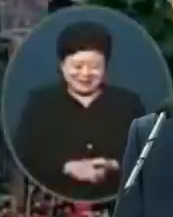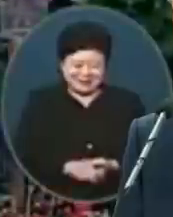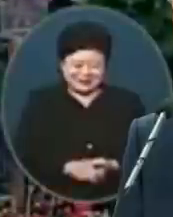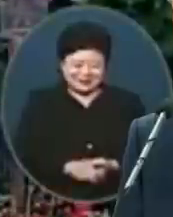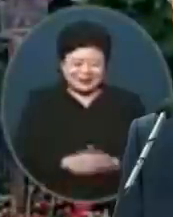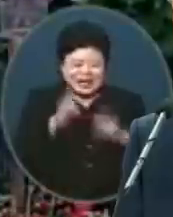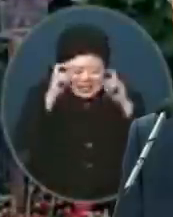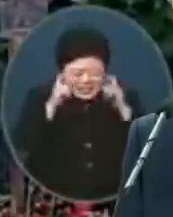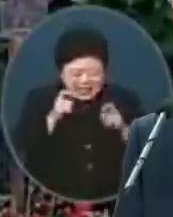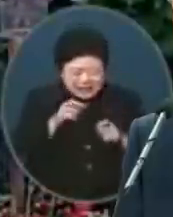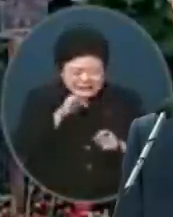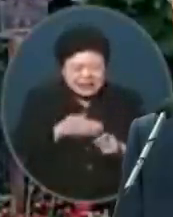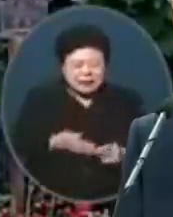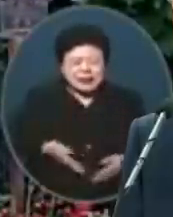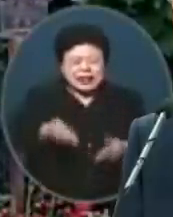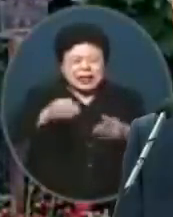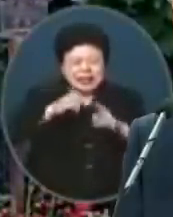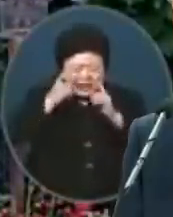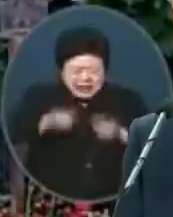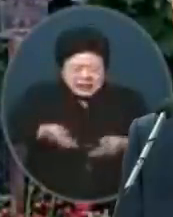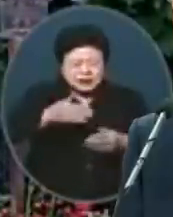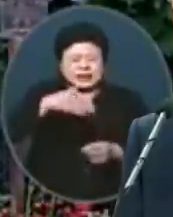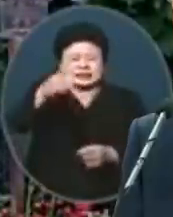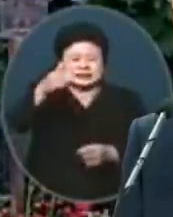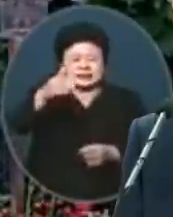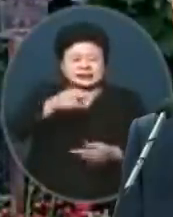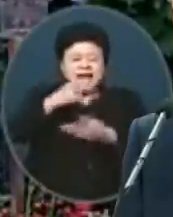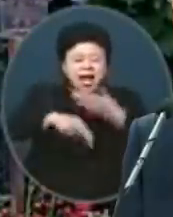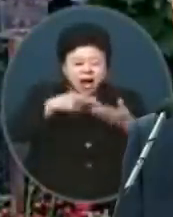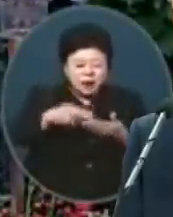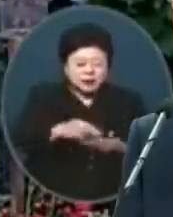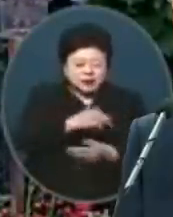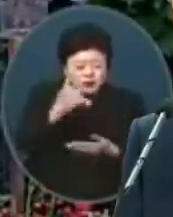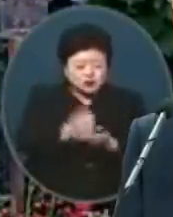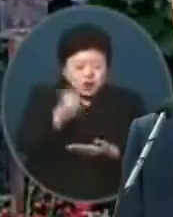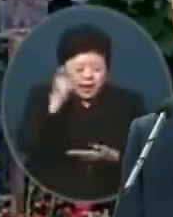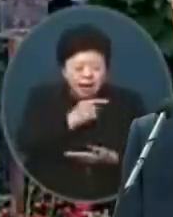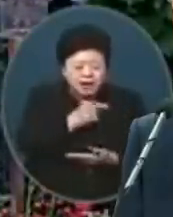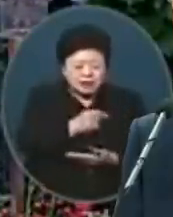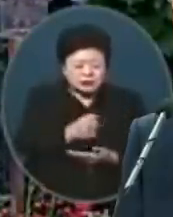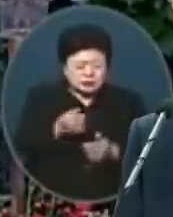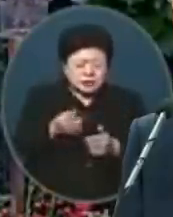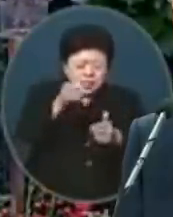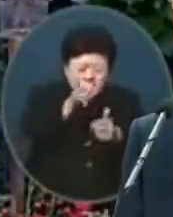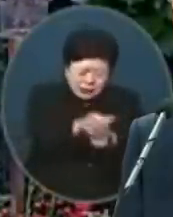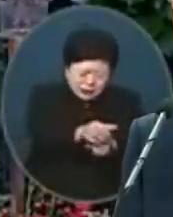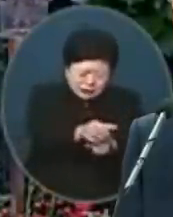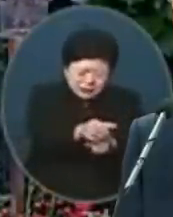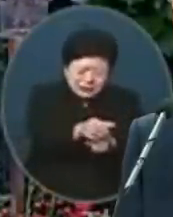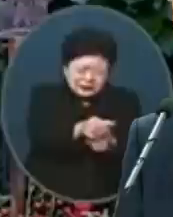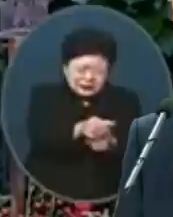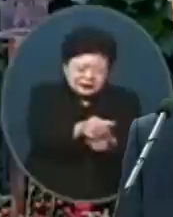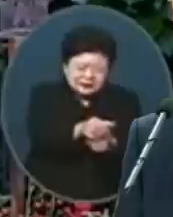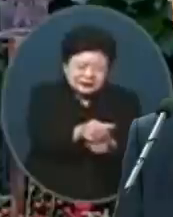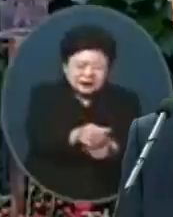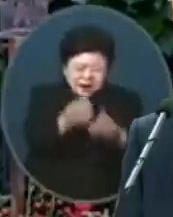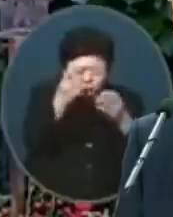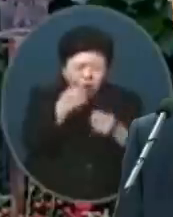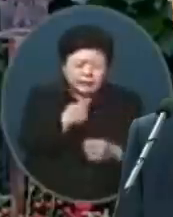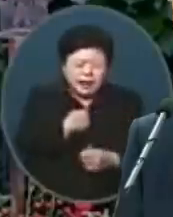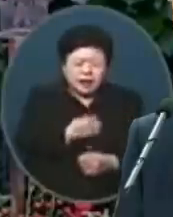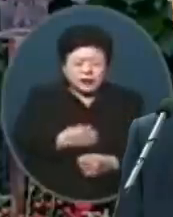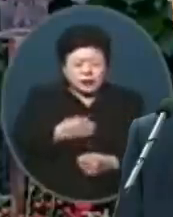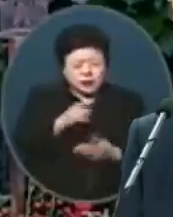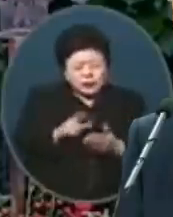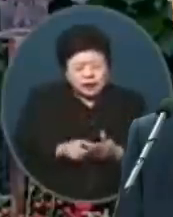다 양같이 그릇 해나야 같게 제 길로 갔거늘 야훼께서는 우리 모두의 죄악을 그에게 담당시켰소. 그가 곤종을 당하여